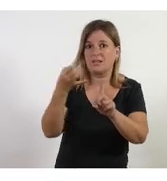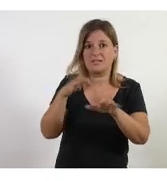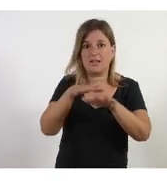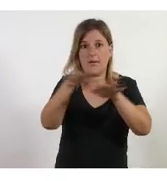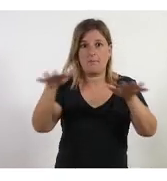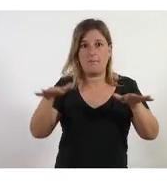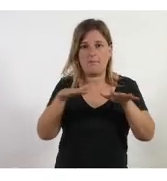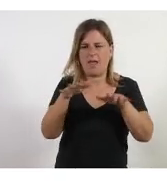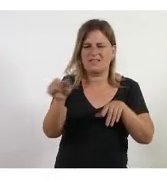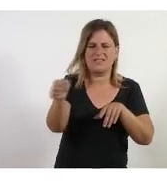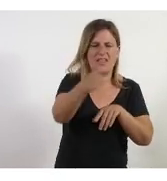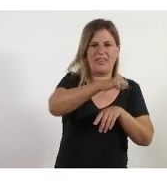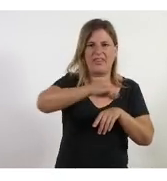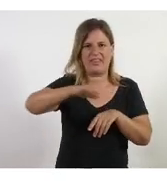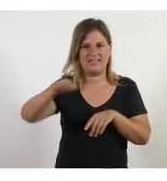deserta,